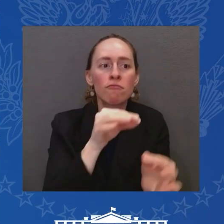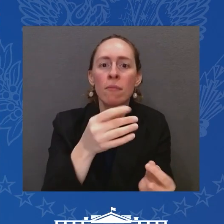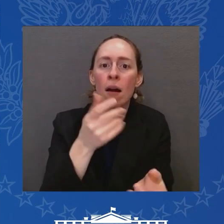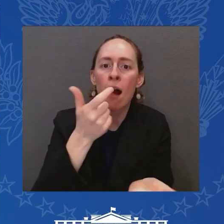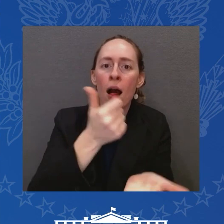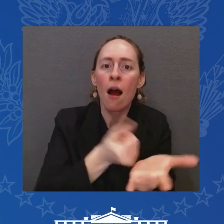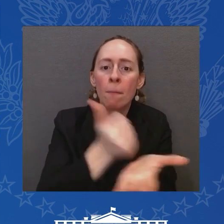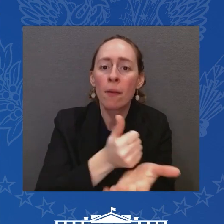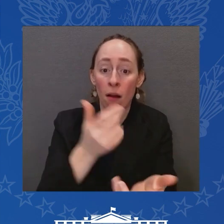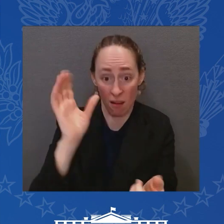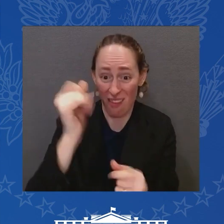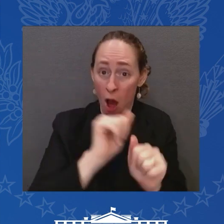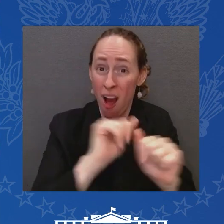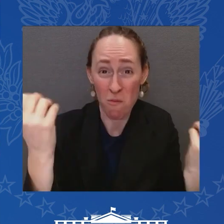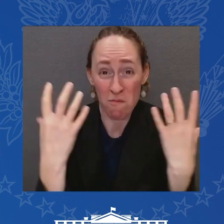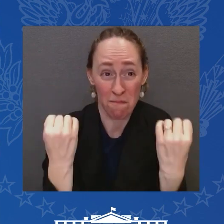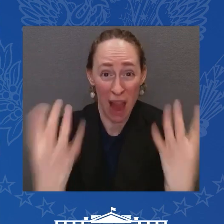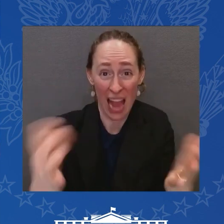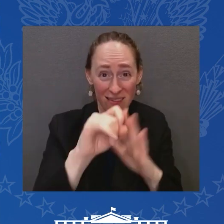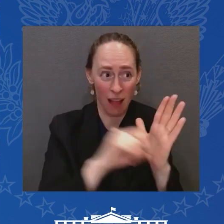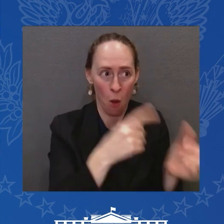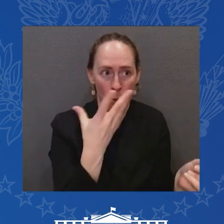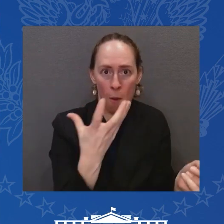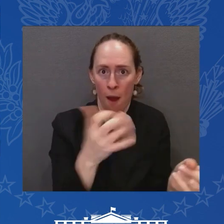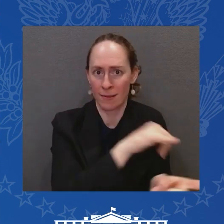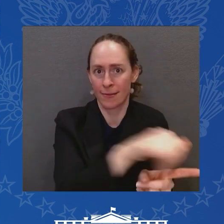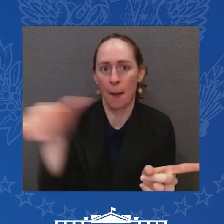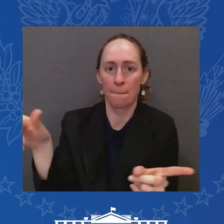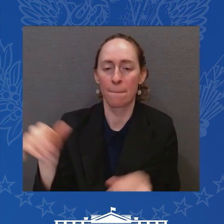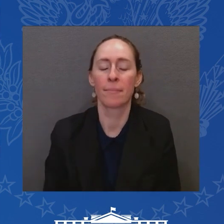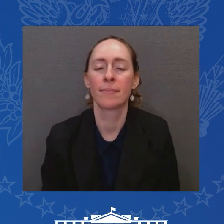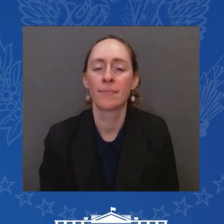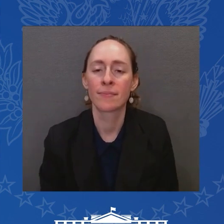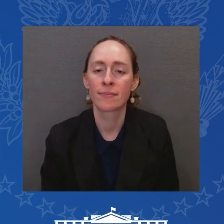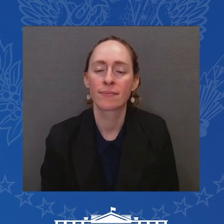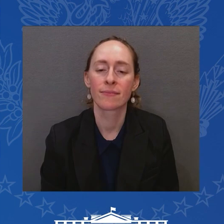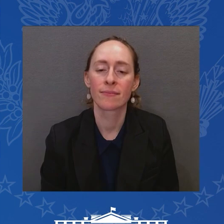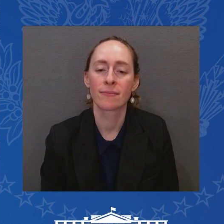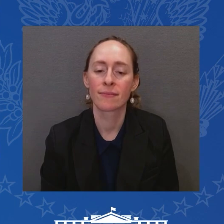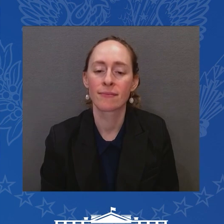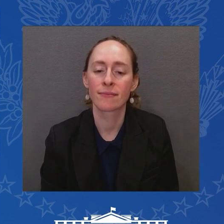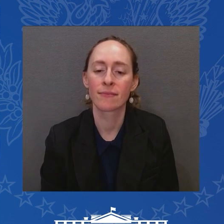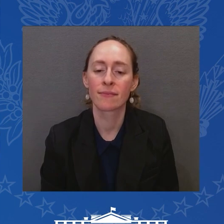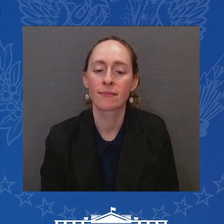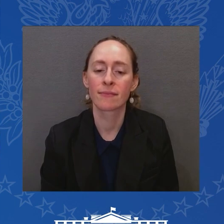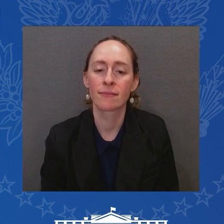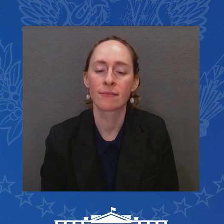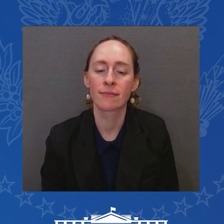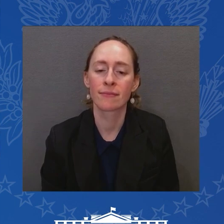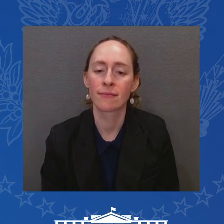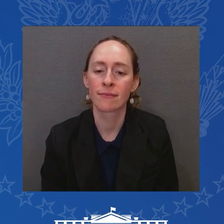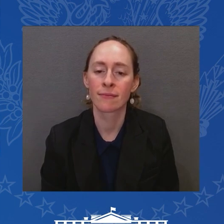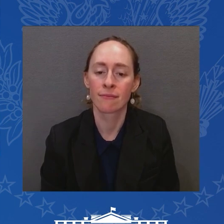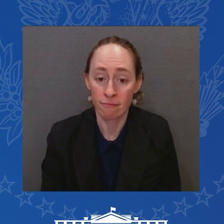Joe Biden-ը հայտարարել է վստահ չէ, որ կառաջադրվեր ԱՄՆ նախագահի ընտրություններում, եթե Դոնալդ Թրամփը չառաջադրվեր։ Սպիտակ տան